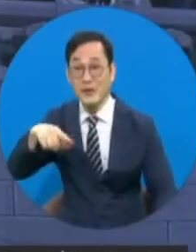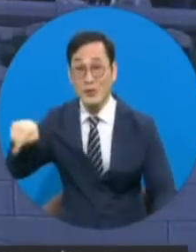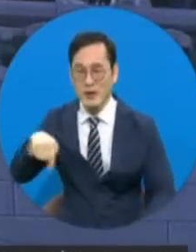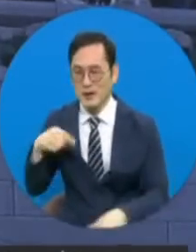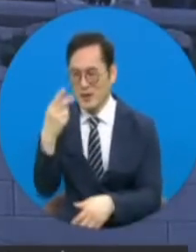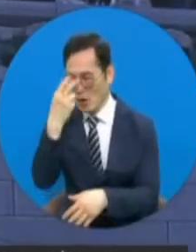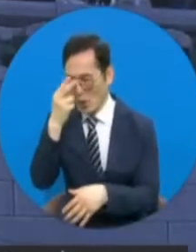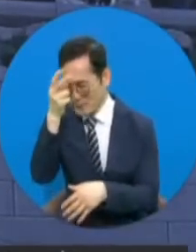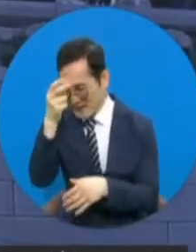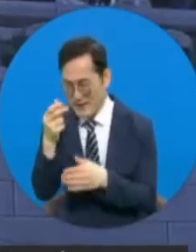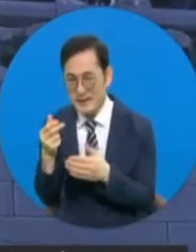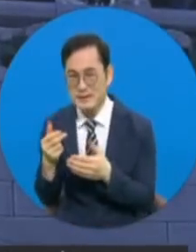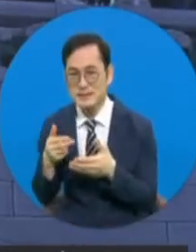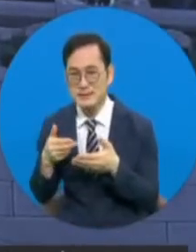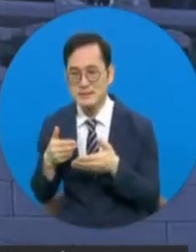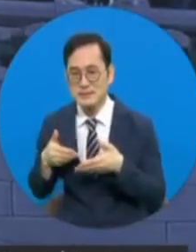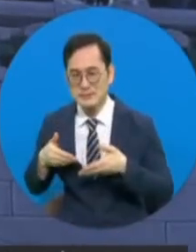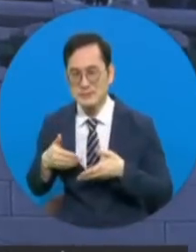그리고